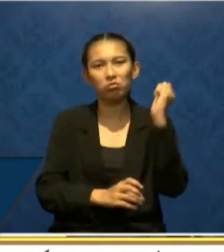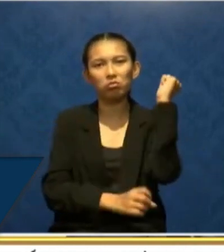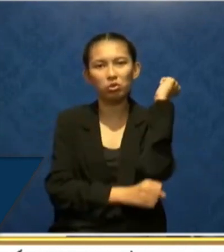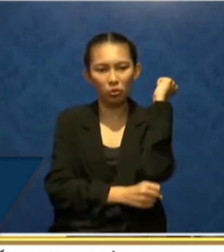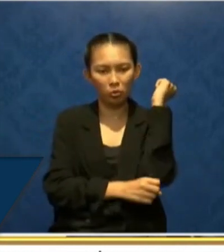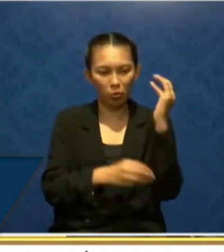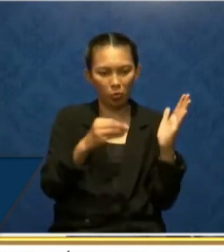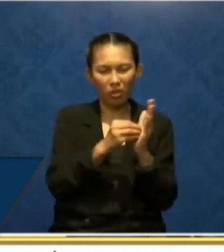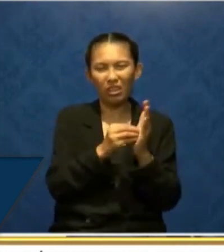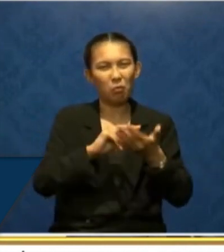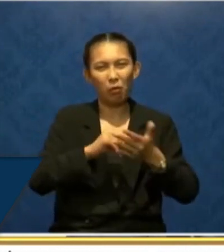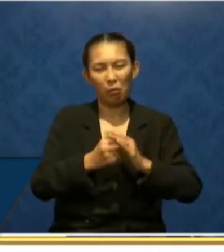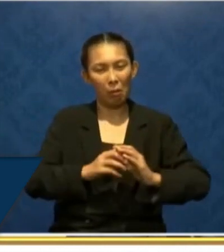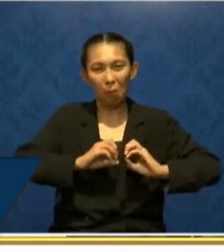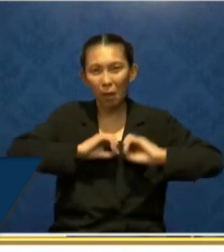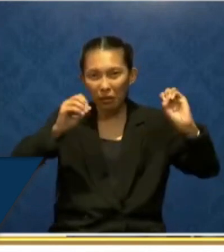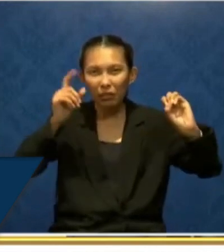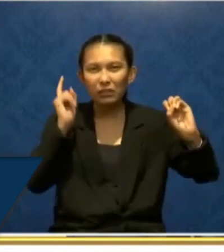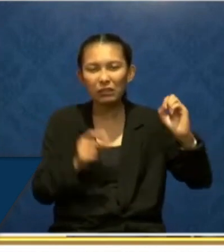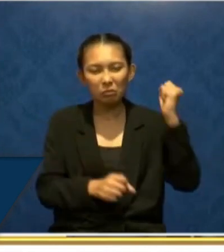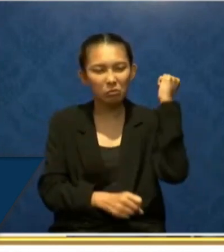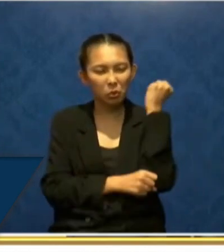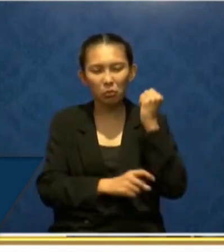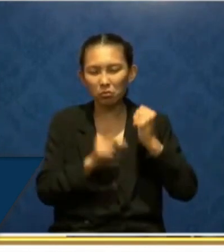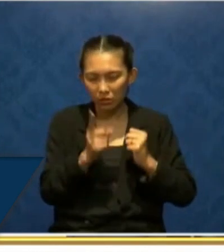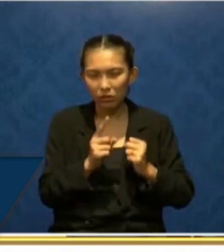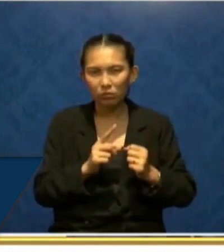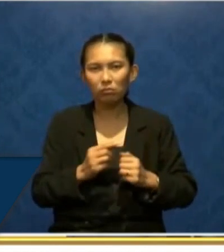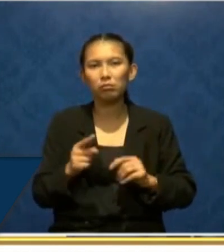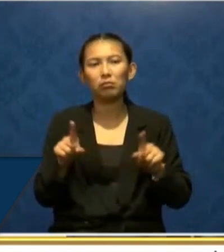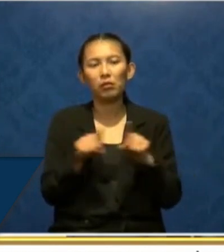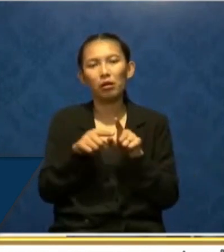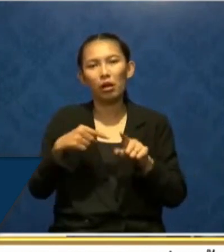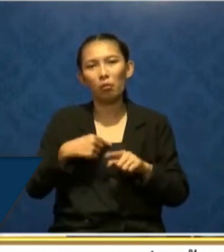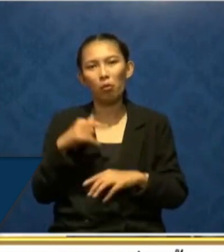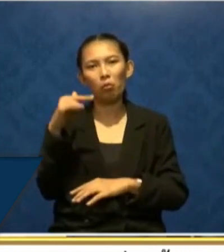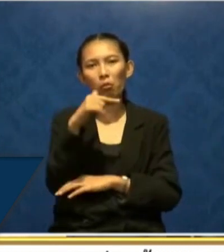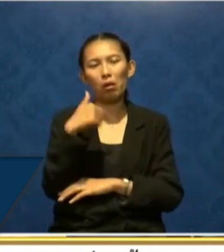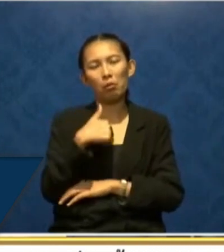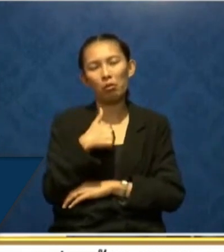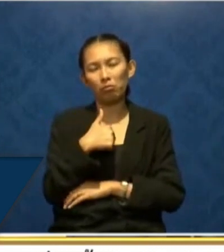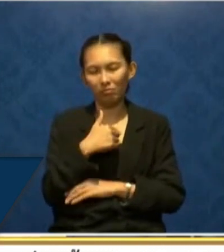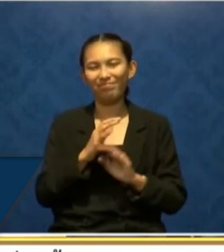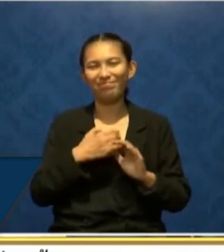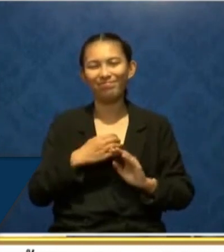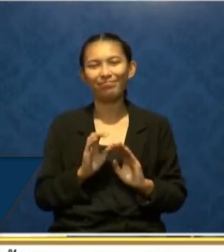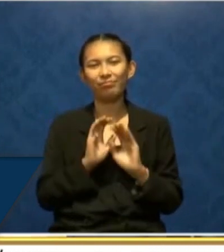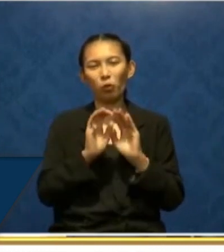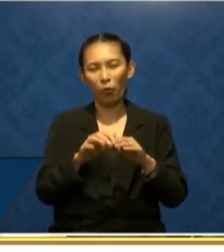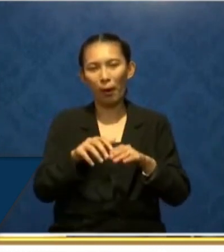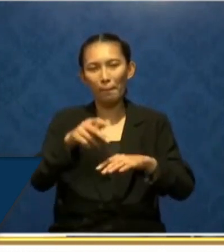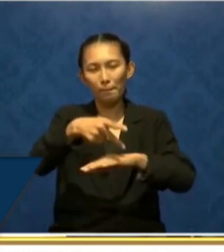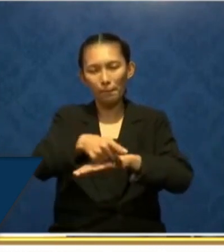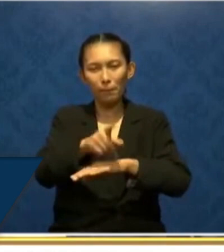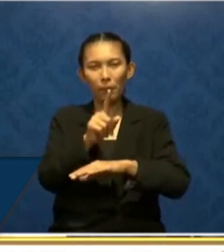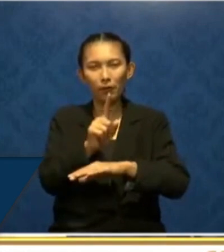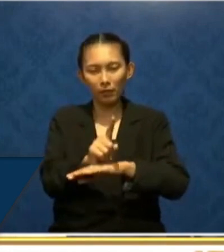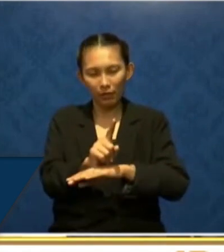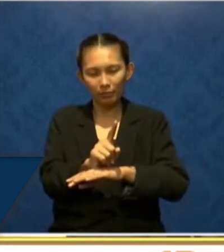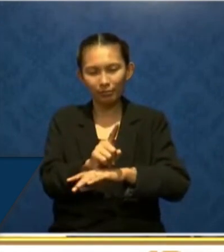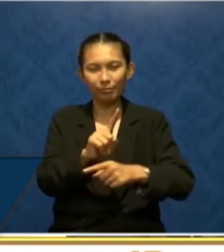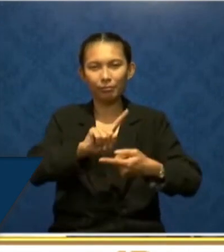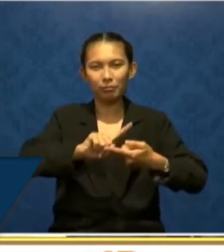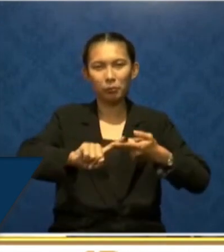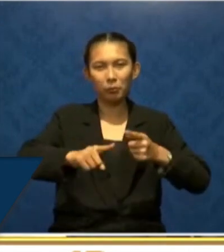งๆครับลำบากมากโดยเฉพาะพี่น้องในเขตดอนเมืองของผมวันนี้ผมก็ฝากนะครับท่านประธานนะครับฝากเพื่อนสมาชิ